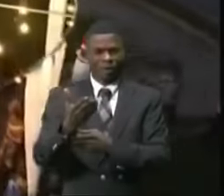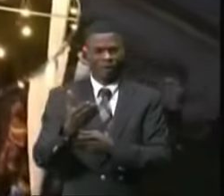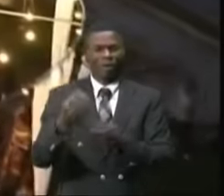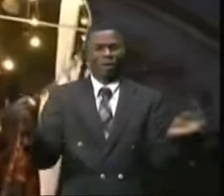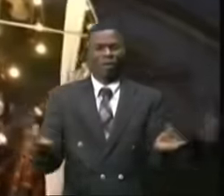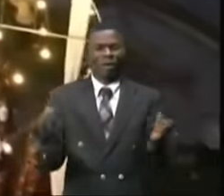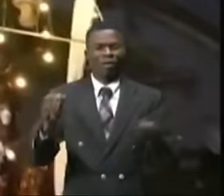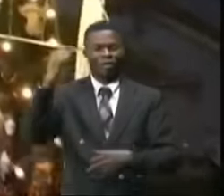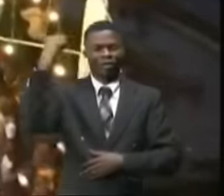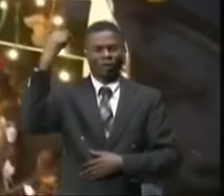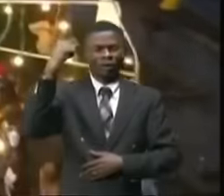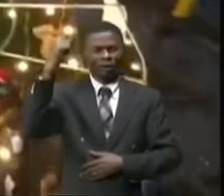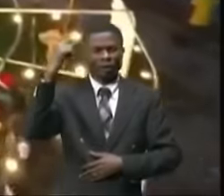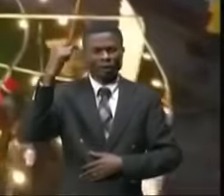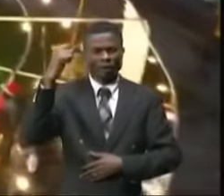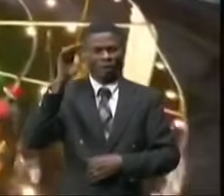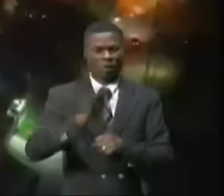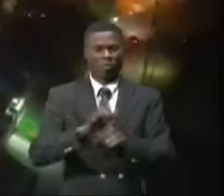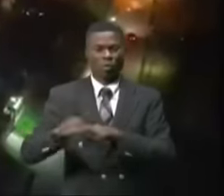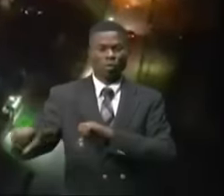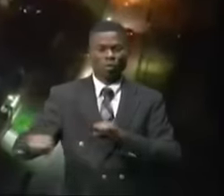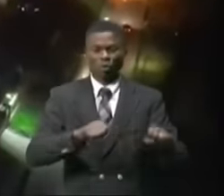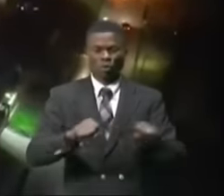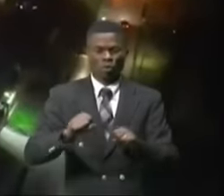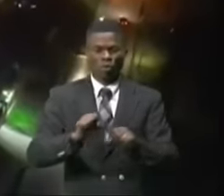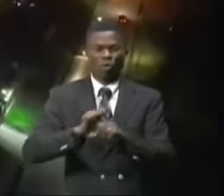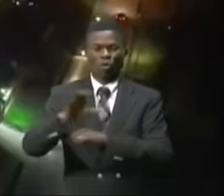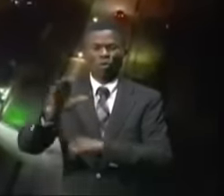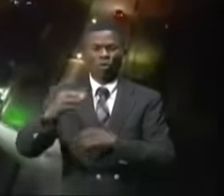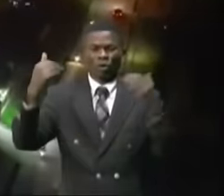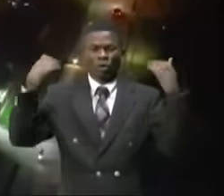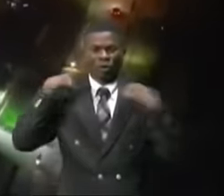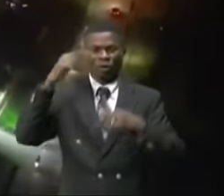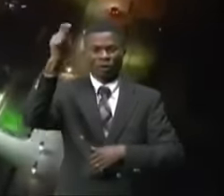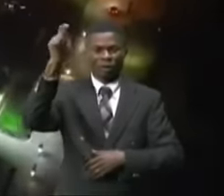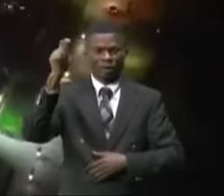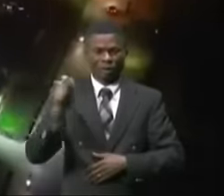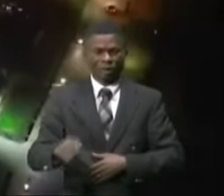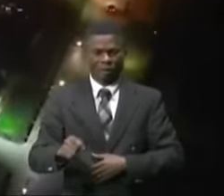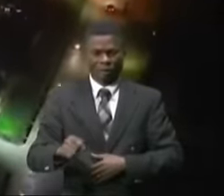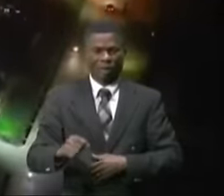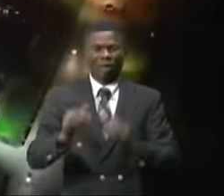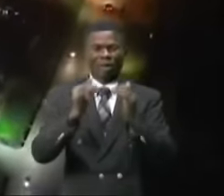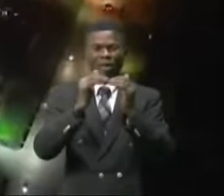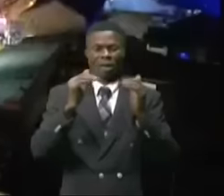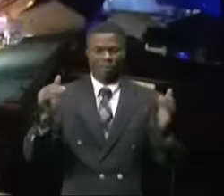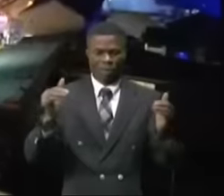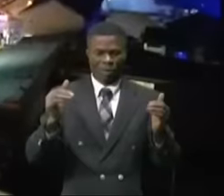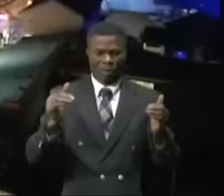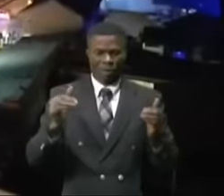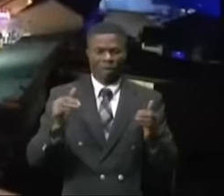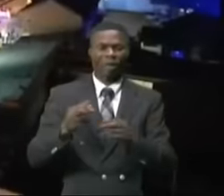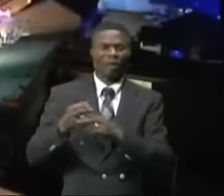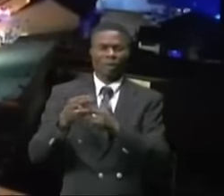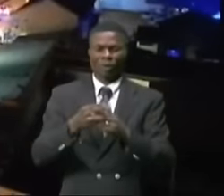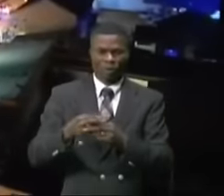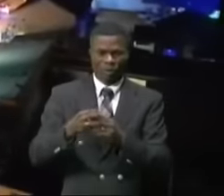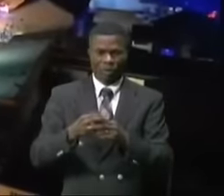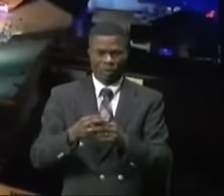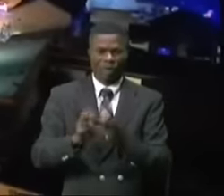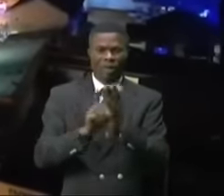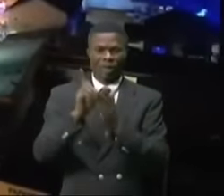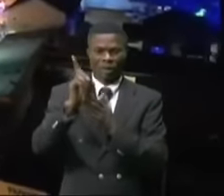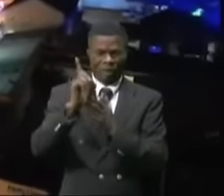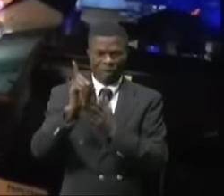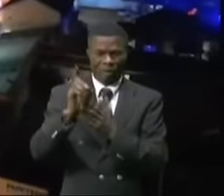de Noël. Conséquence de multiples efforts déployés par les autorités militaires pour la stabilisation de la situation sécuritaire et le développement